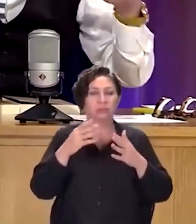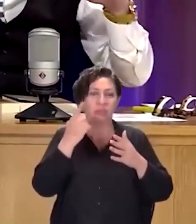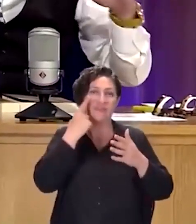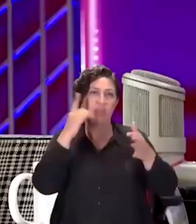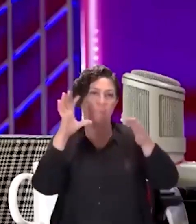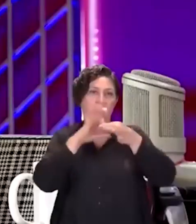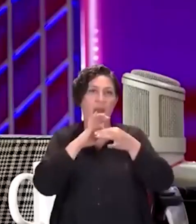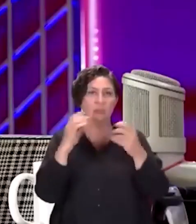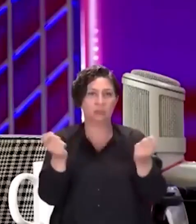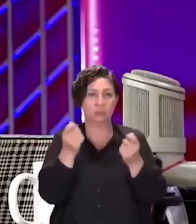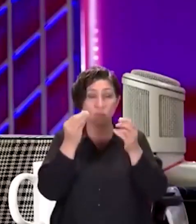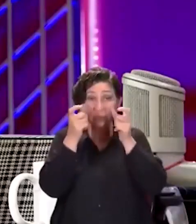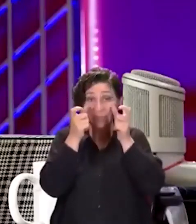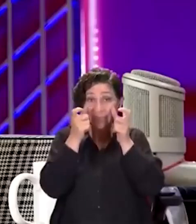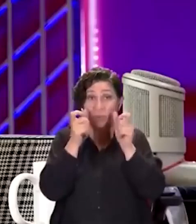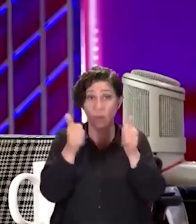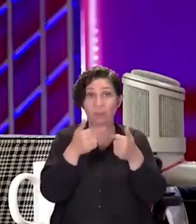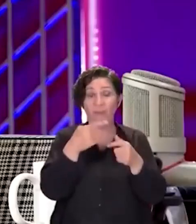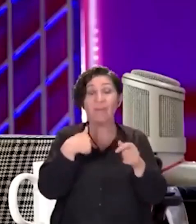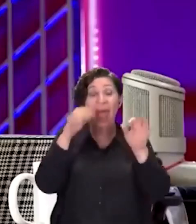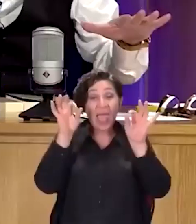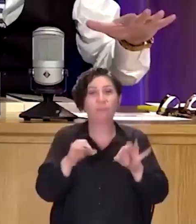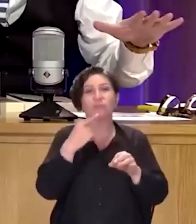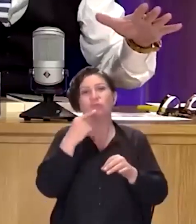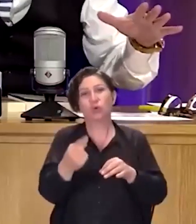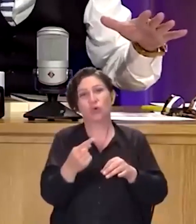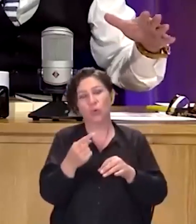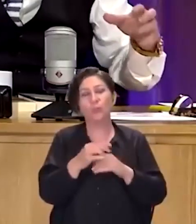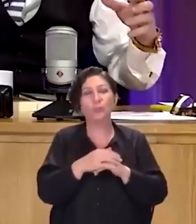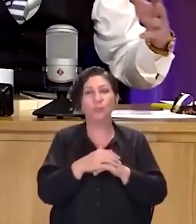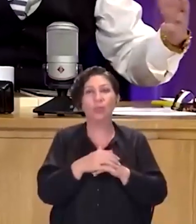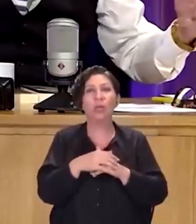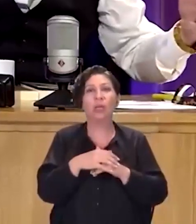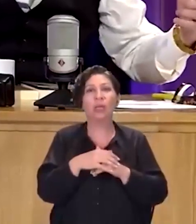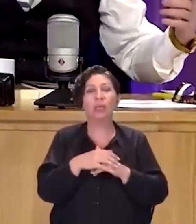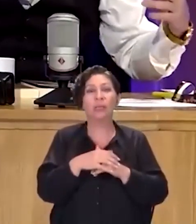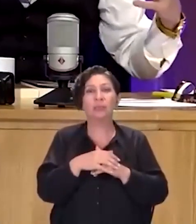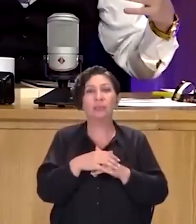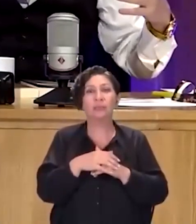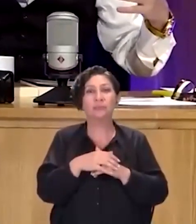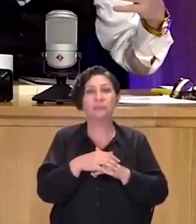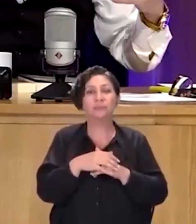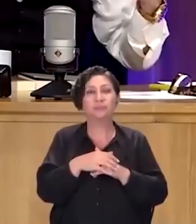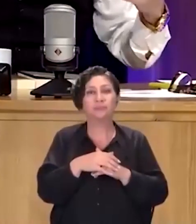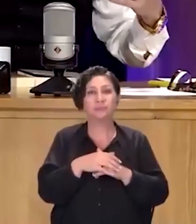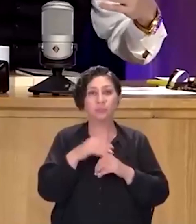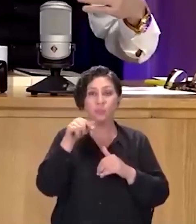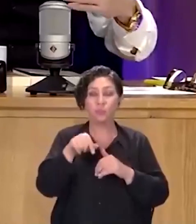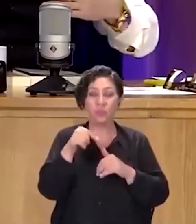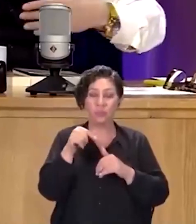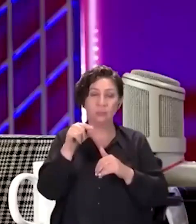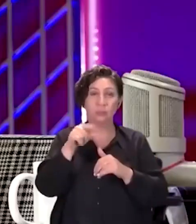böyle bunu çok dikkate almak gerekiyor. Ben bunu her seferinde özellikle belirtiyorum ki yani bu